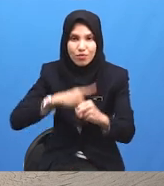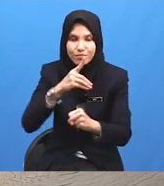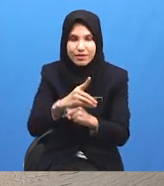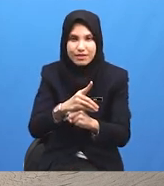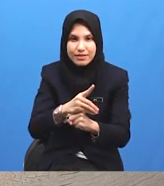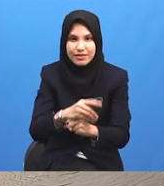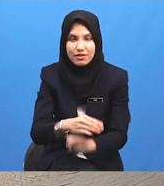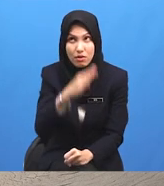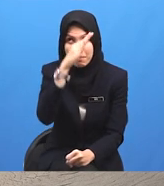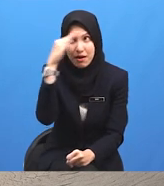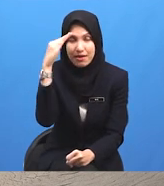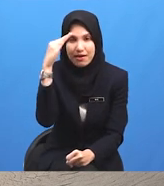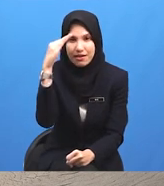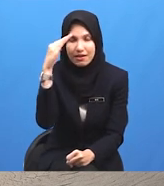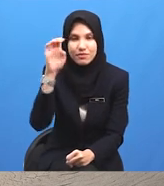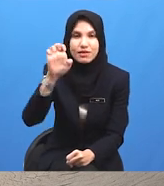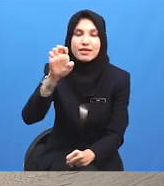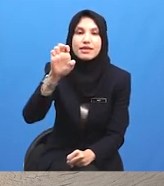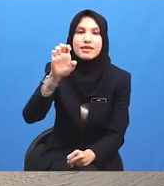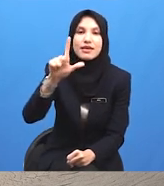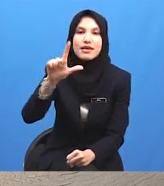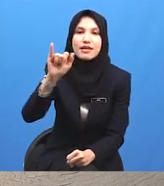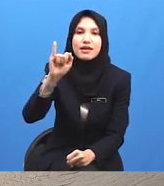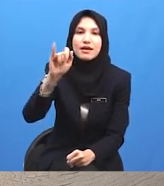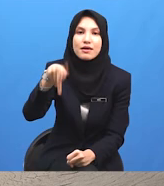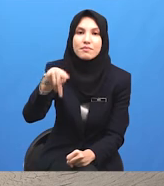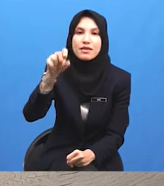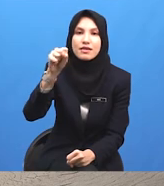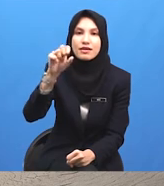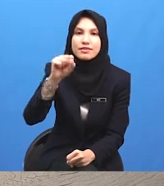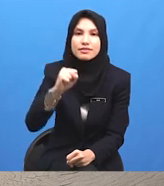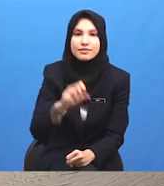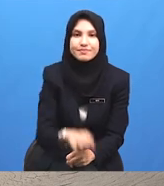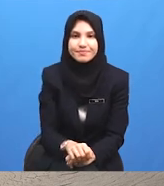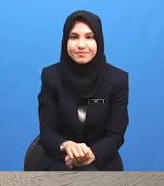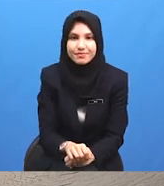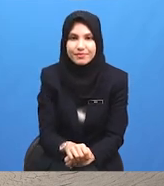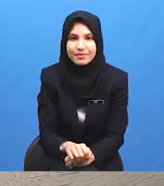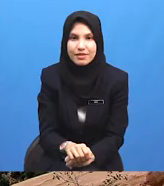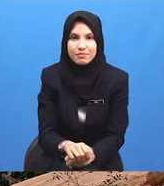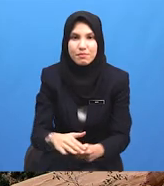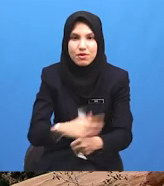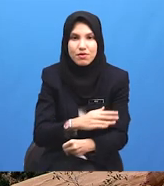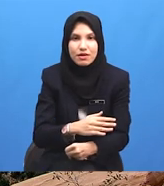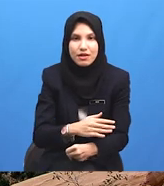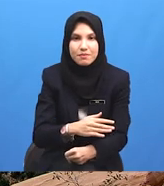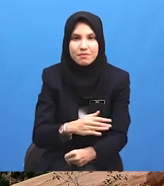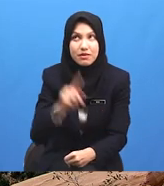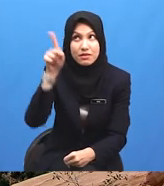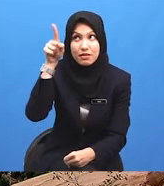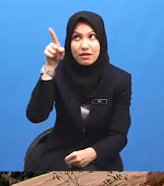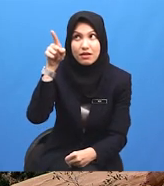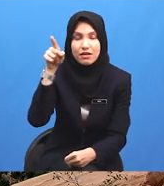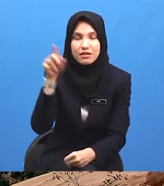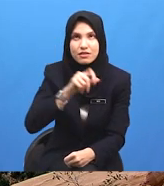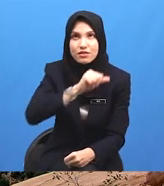berbentuk elips yang mengelilingi matahari di ruang angkasa. Cikgu, apakah